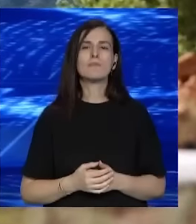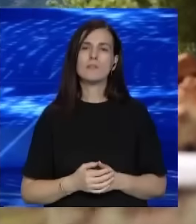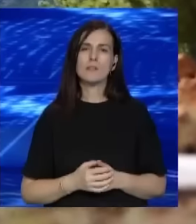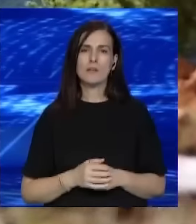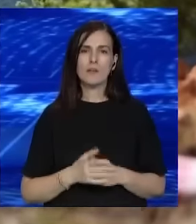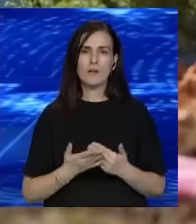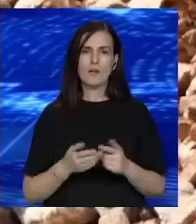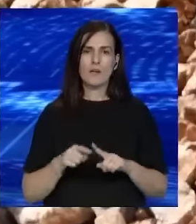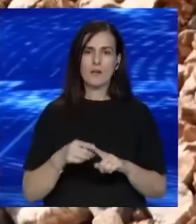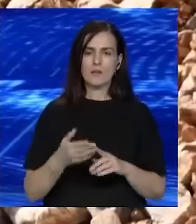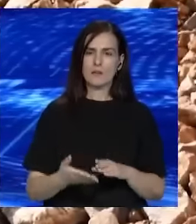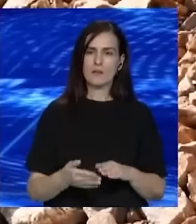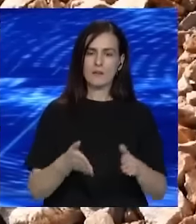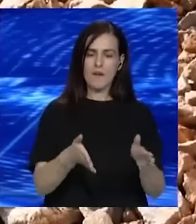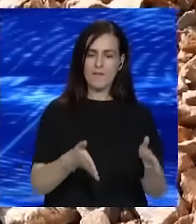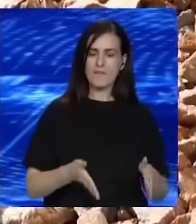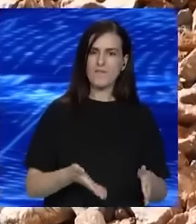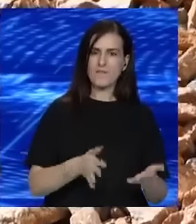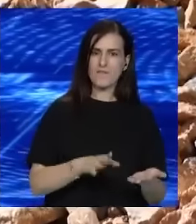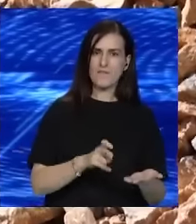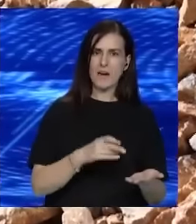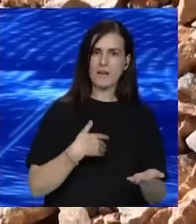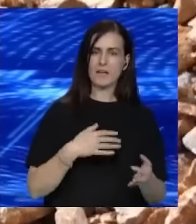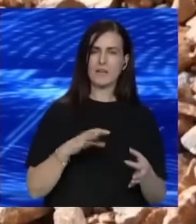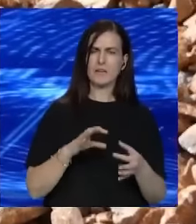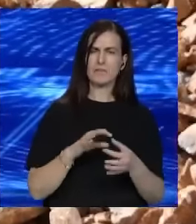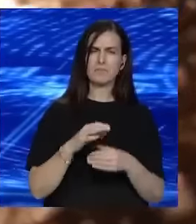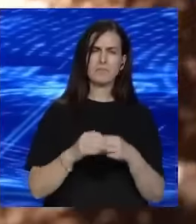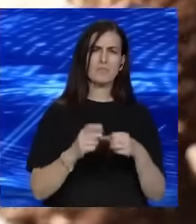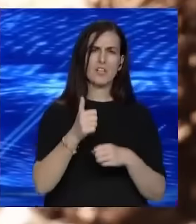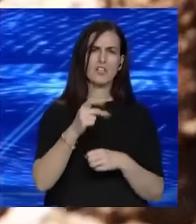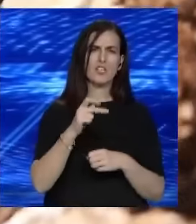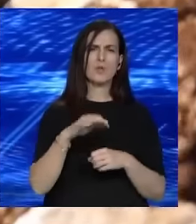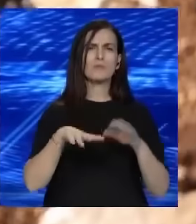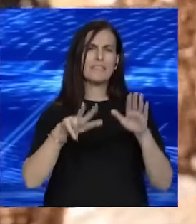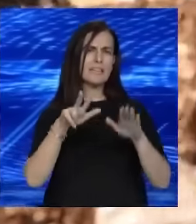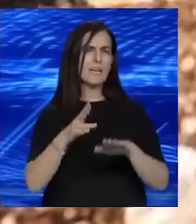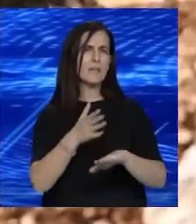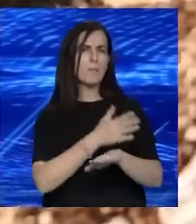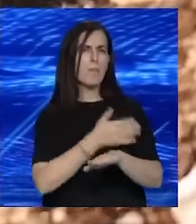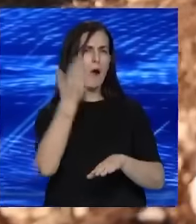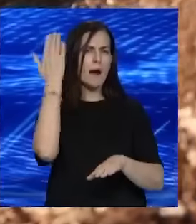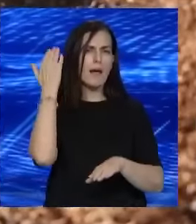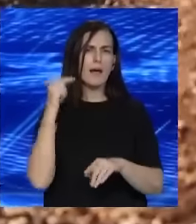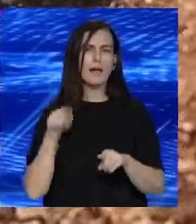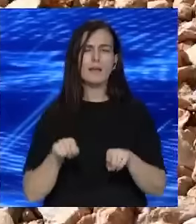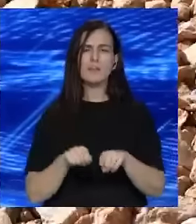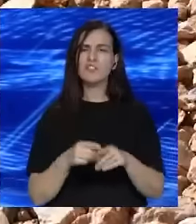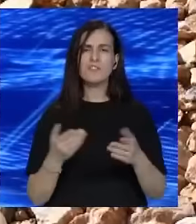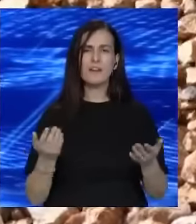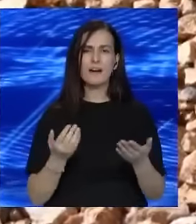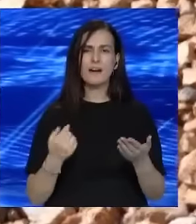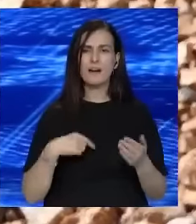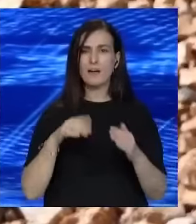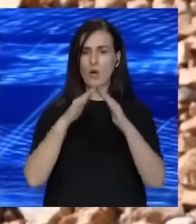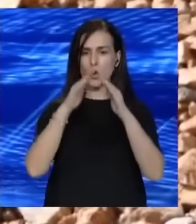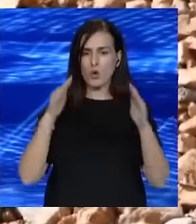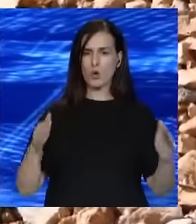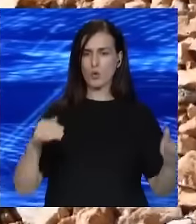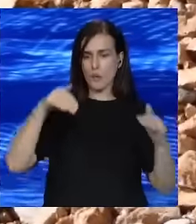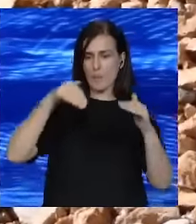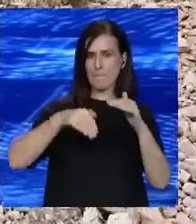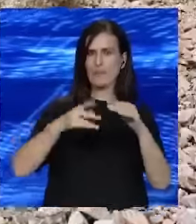Dalja në dritë e këtij varri, i cili i përket periudhës helenistike ose gjatë shekullit të tretë para erës sonë, ishte sinjalizimi që në këtë kodër ka